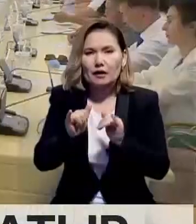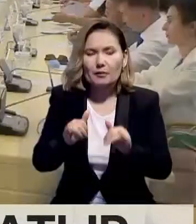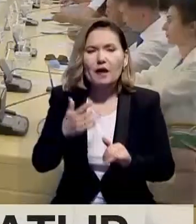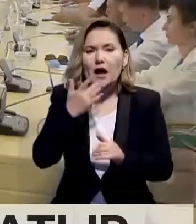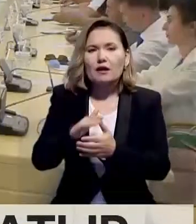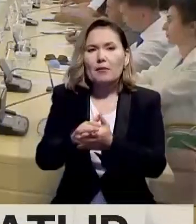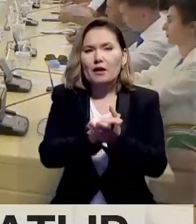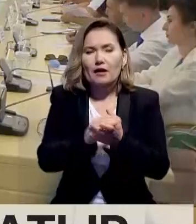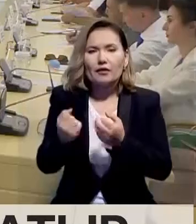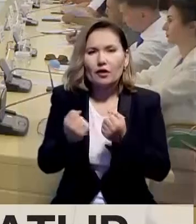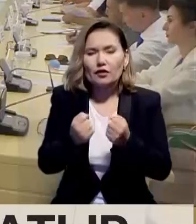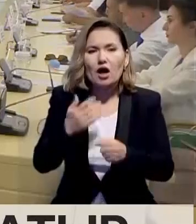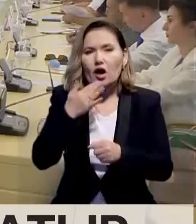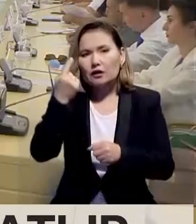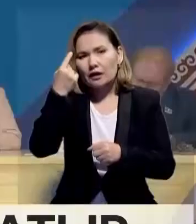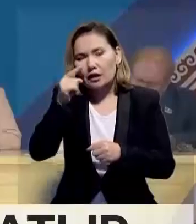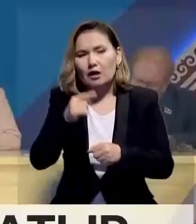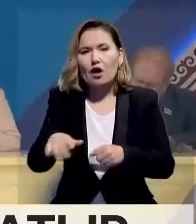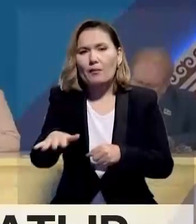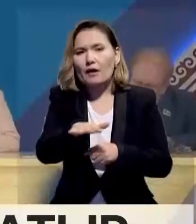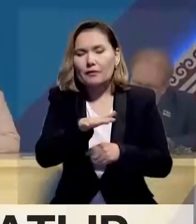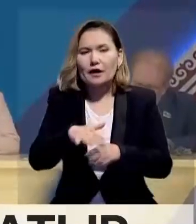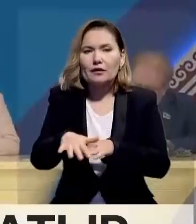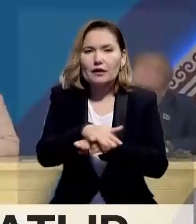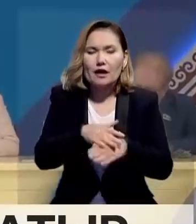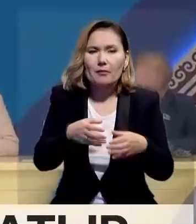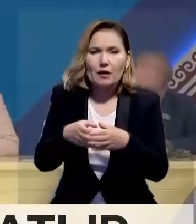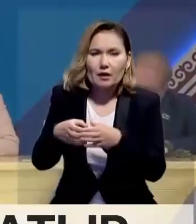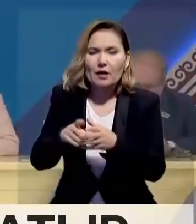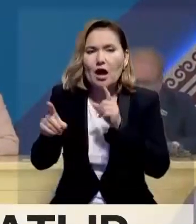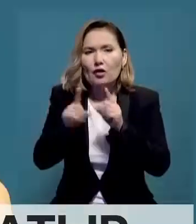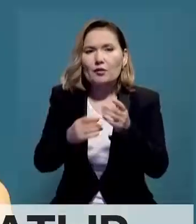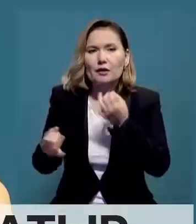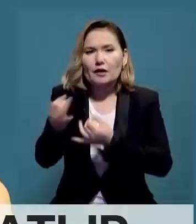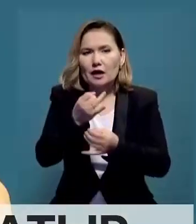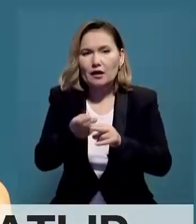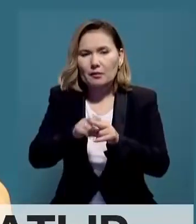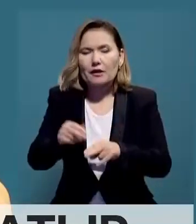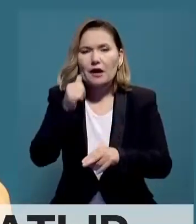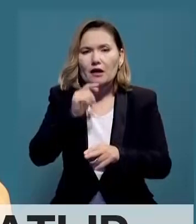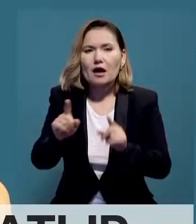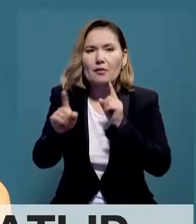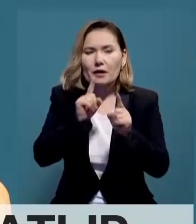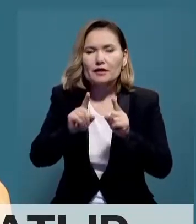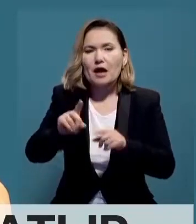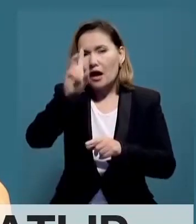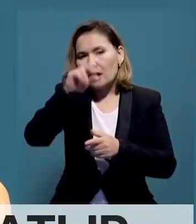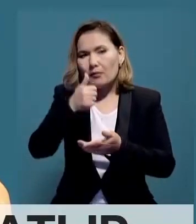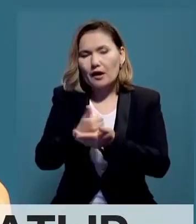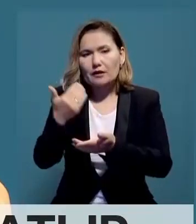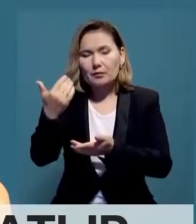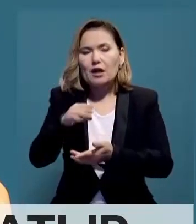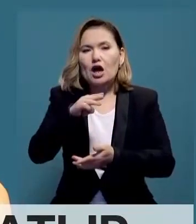этносаралық бірлікті нығайту, ұлттық идеология, өңірлердегі қоғамдық кеңестердің рөлін талқылады. Ертең алқалы жиынға мемлекет